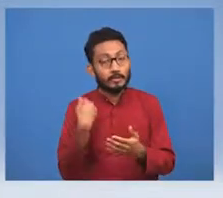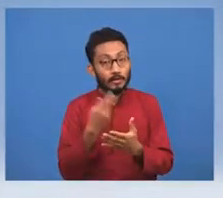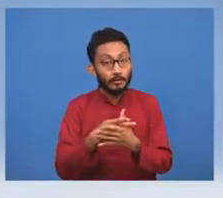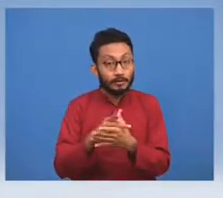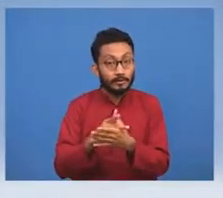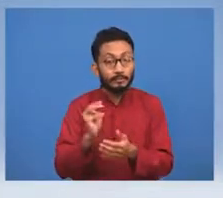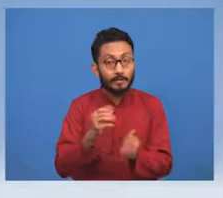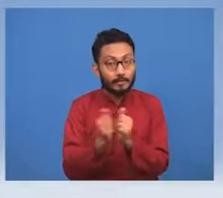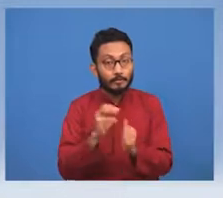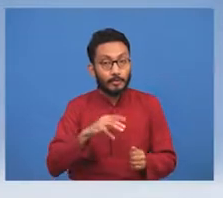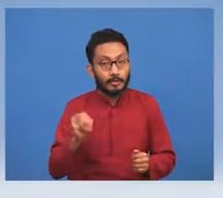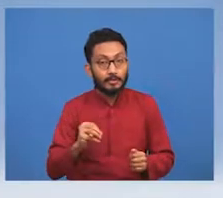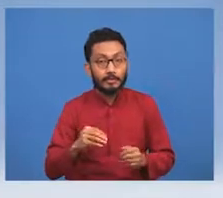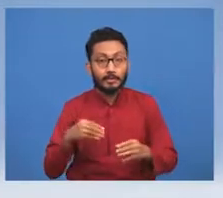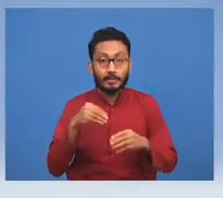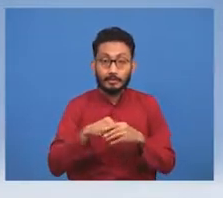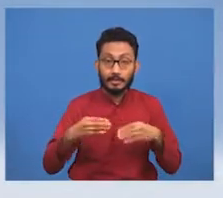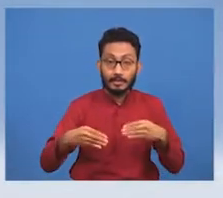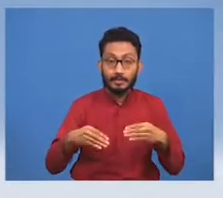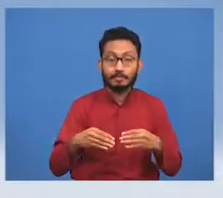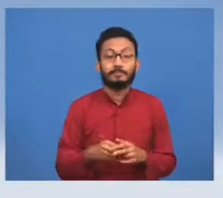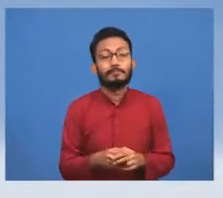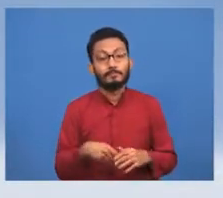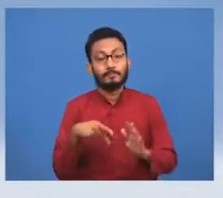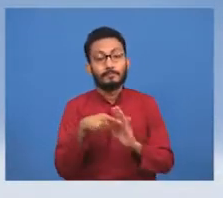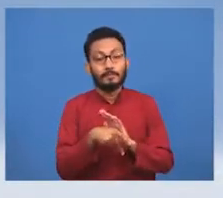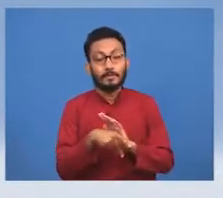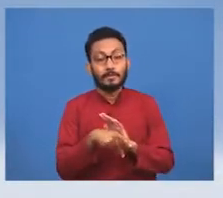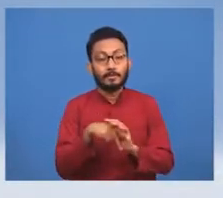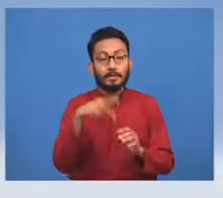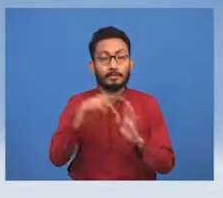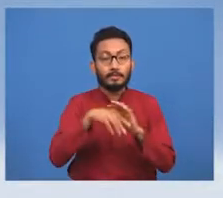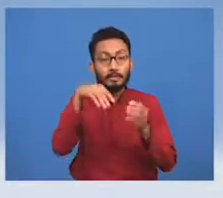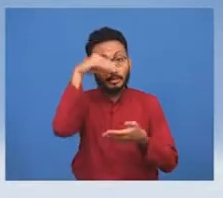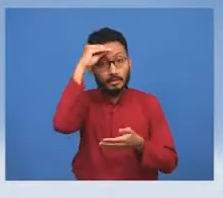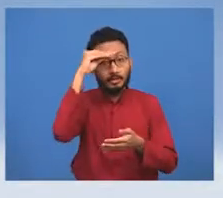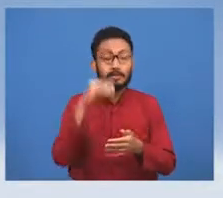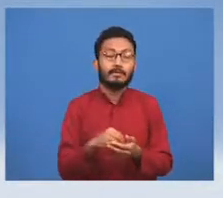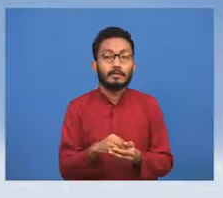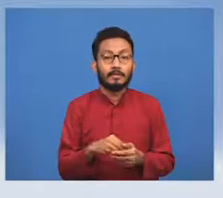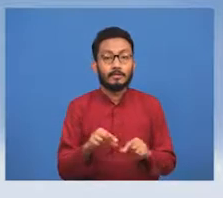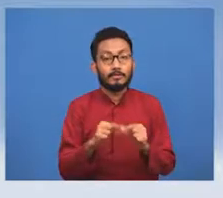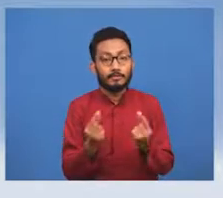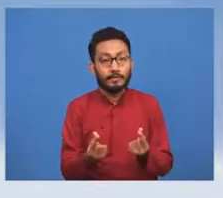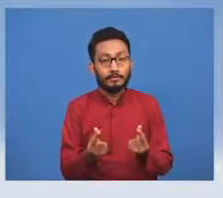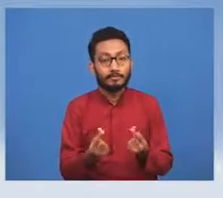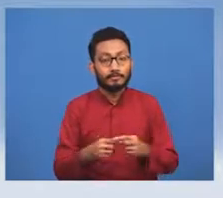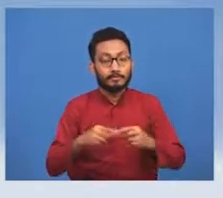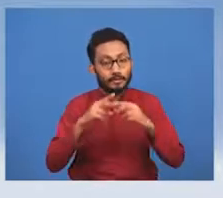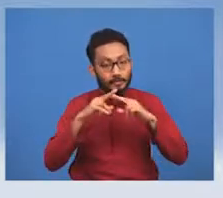dalam bidang pengajian Al-Quran. Murid-murid yang dihormati sekalian, kedamaian dan